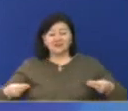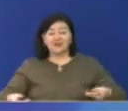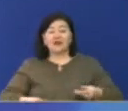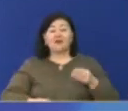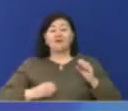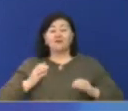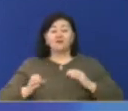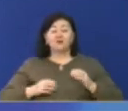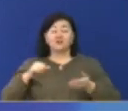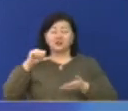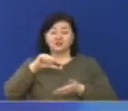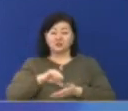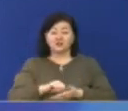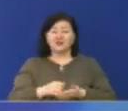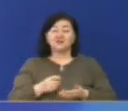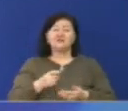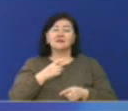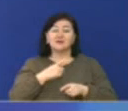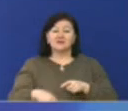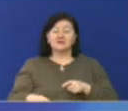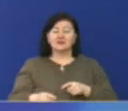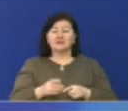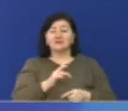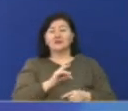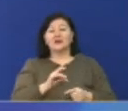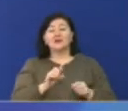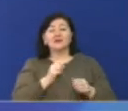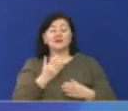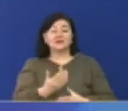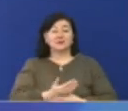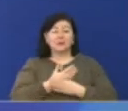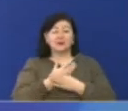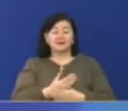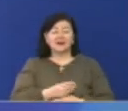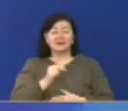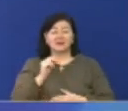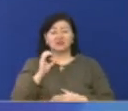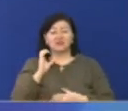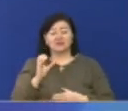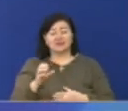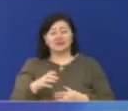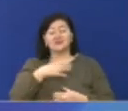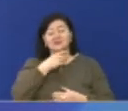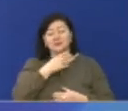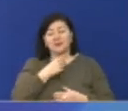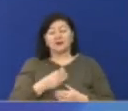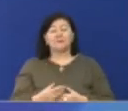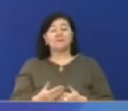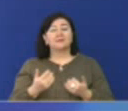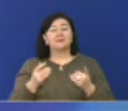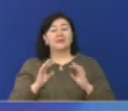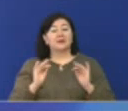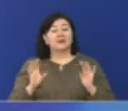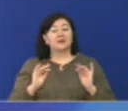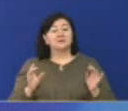принимали участие сводный отряд экстренного реагирования и оперативно-спасательные подразделения управления по чрезвычайным ситуациям, рассказывает